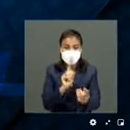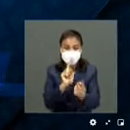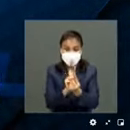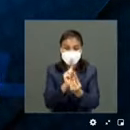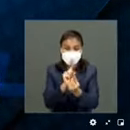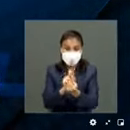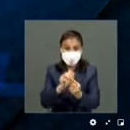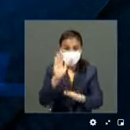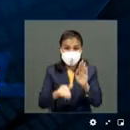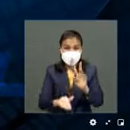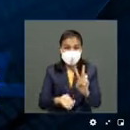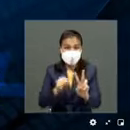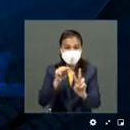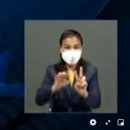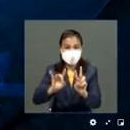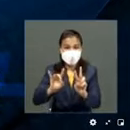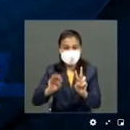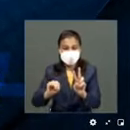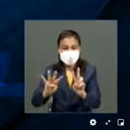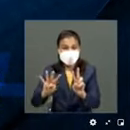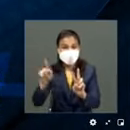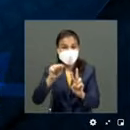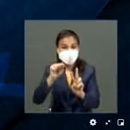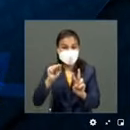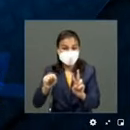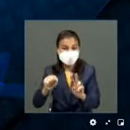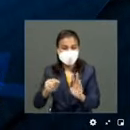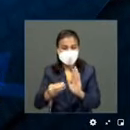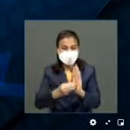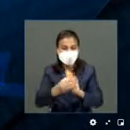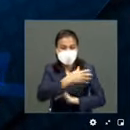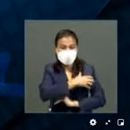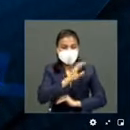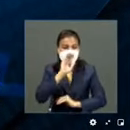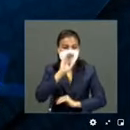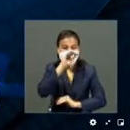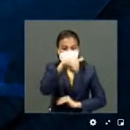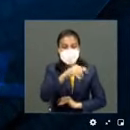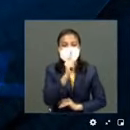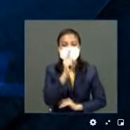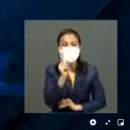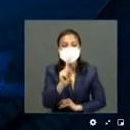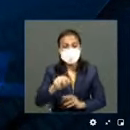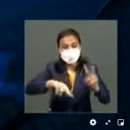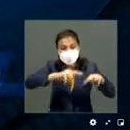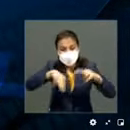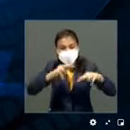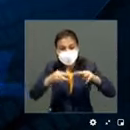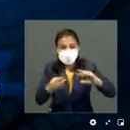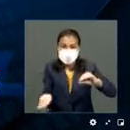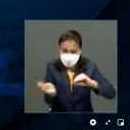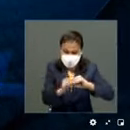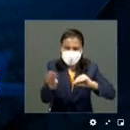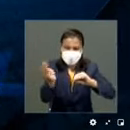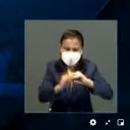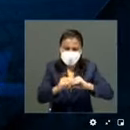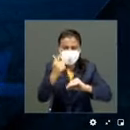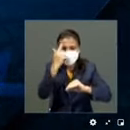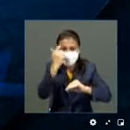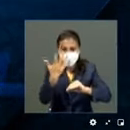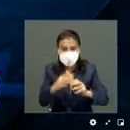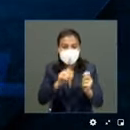าณ 2.84% แต่กทม.ก็ได้เรียนย้ำนะคะว่าการตรวจจะมากขึ้นเพราะว่าในแต่ละเ